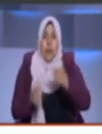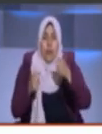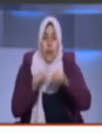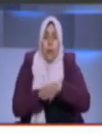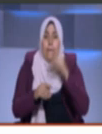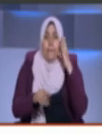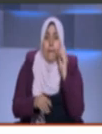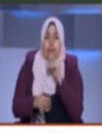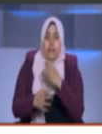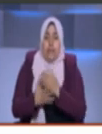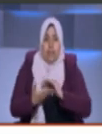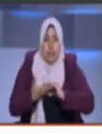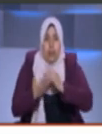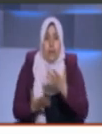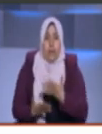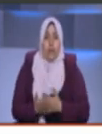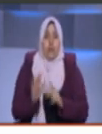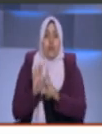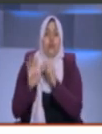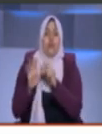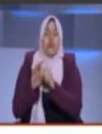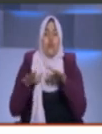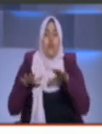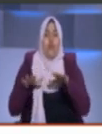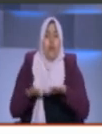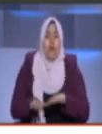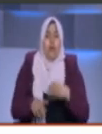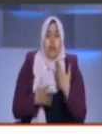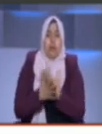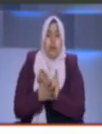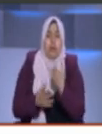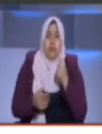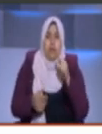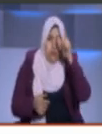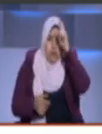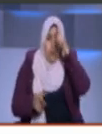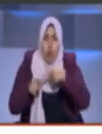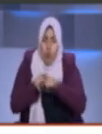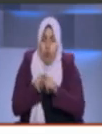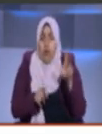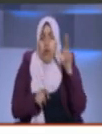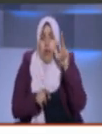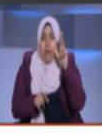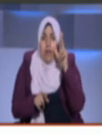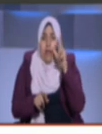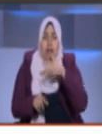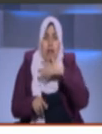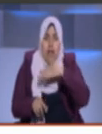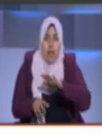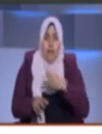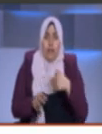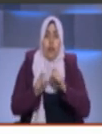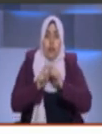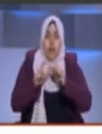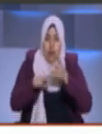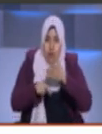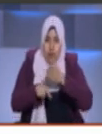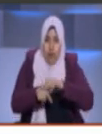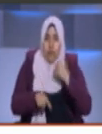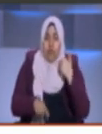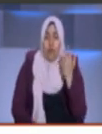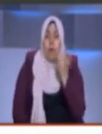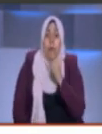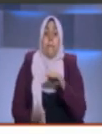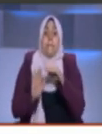والمانحين على تقديم تمويلات بشروط مخفضة للأردن وفقا لوكالة الأنباء الأردنية. وأوضح جارفيس أن نطاق